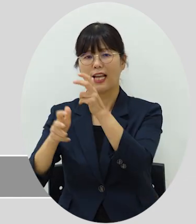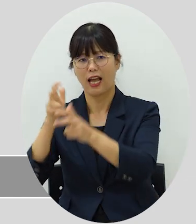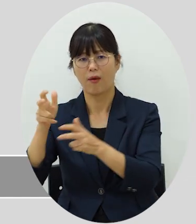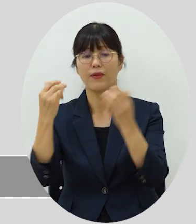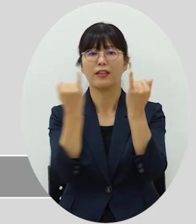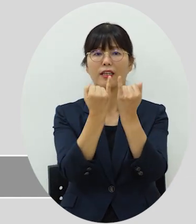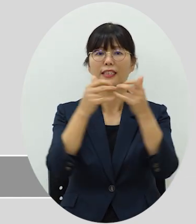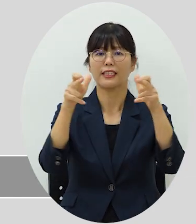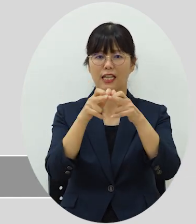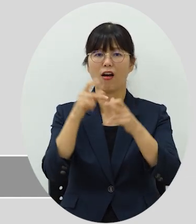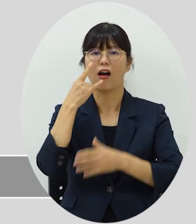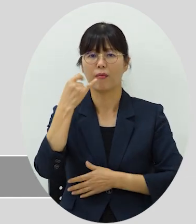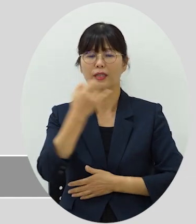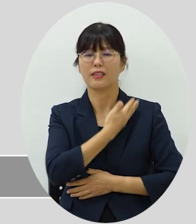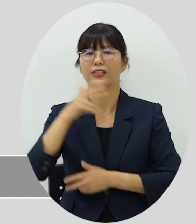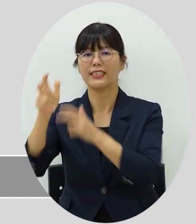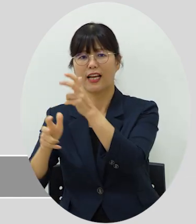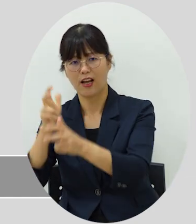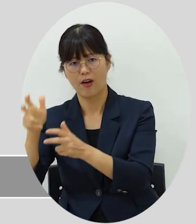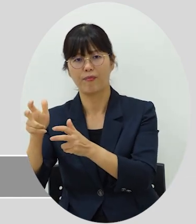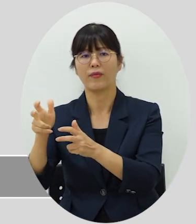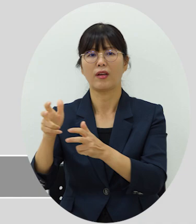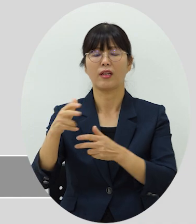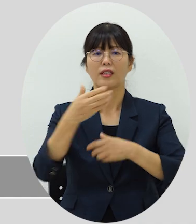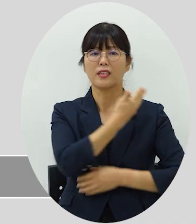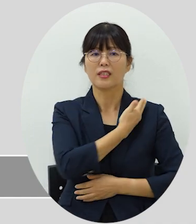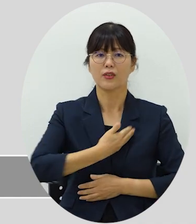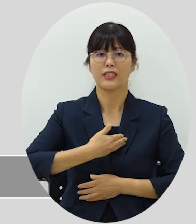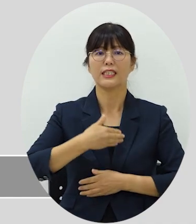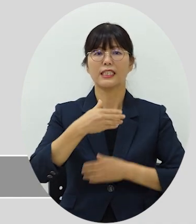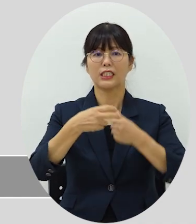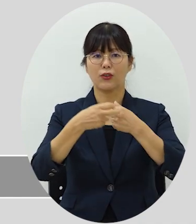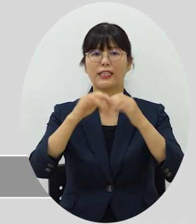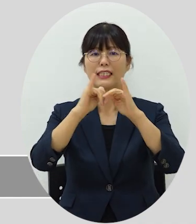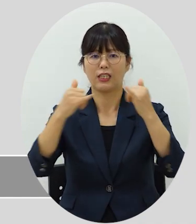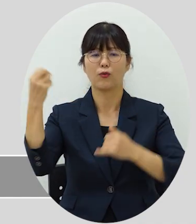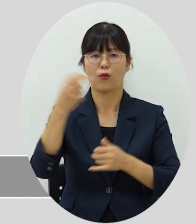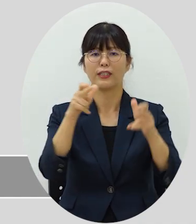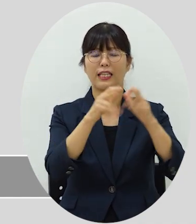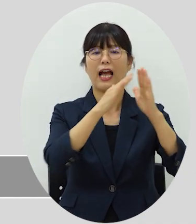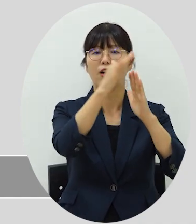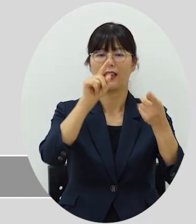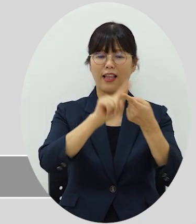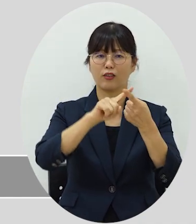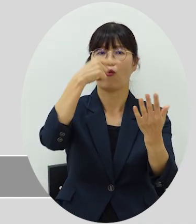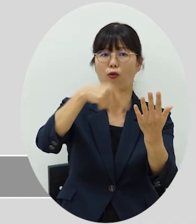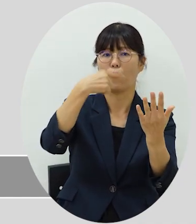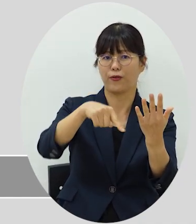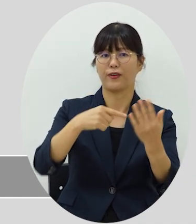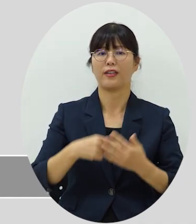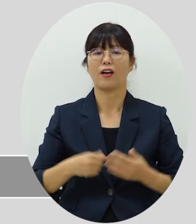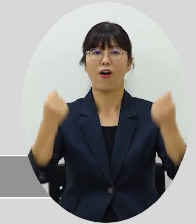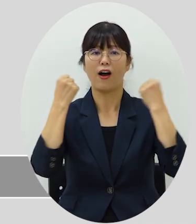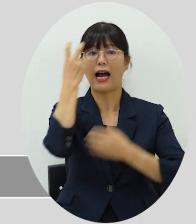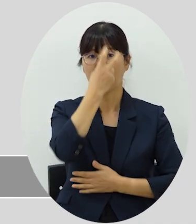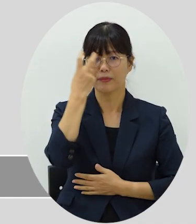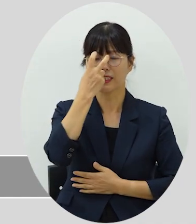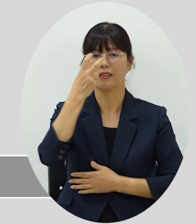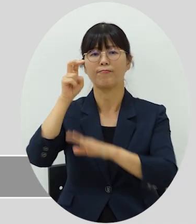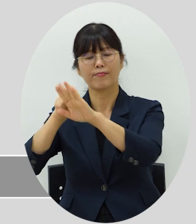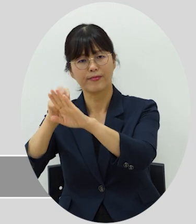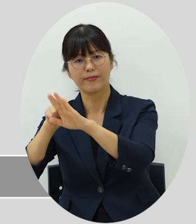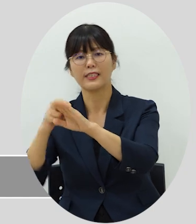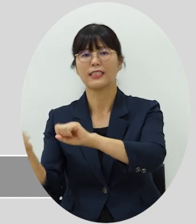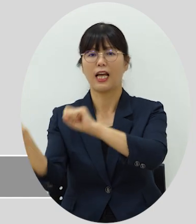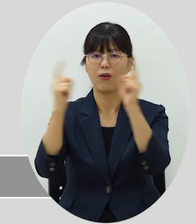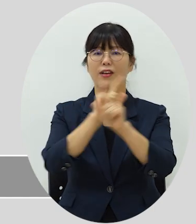사업, 여성장애인 모성보건사업, 보건의료 인력 및 장애인, 가족에 대한 교육, 건강검진,